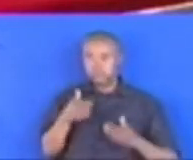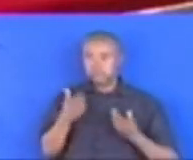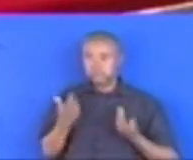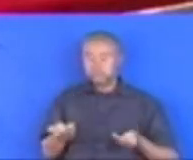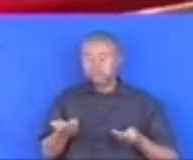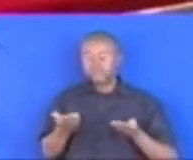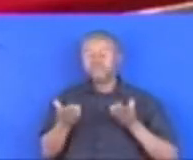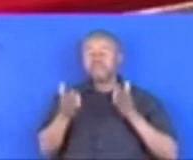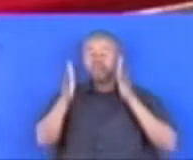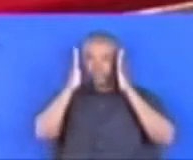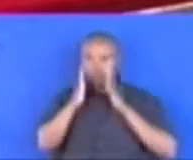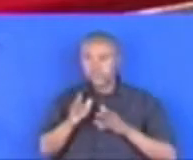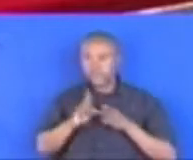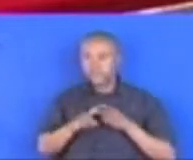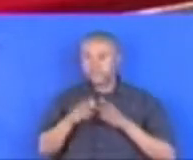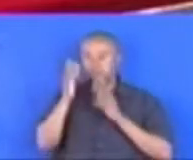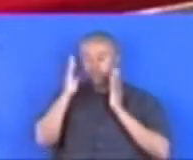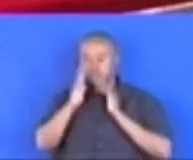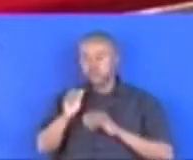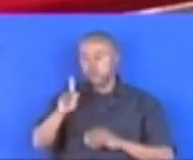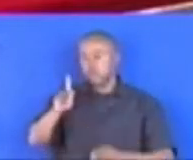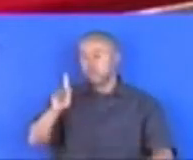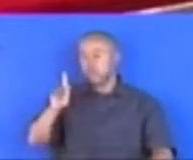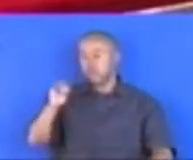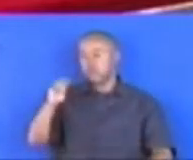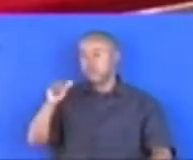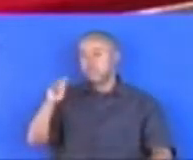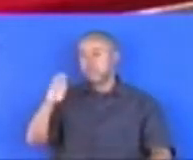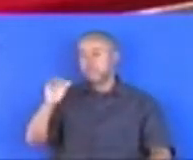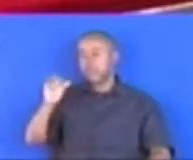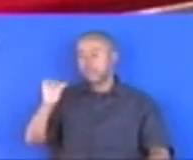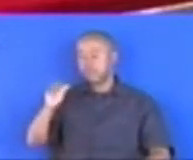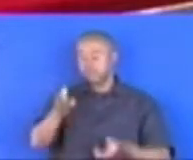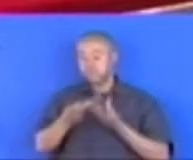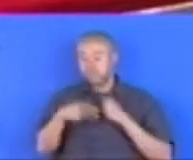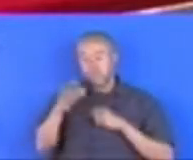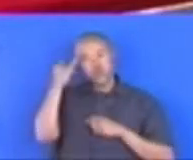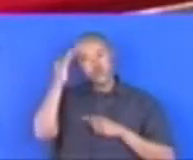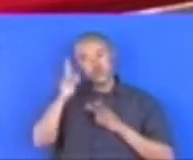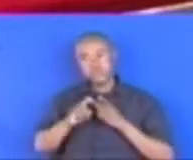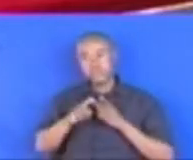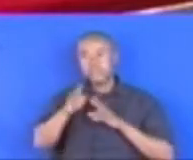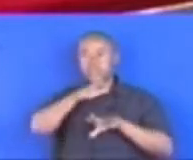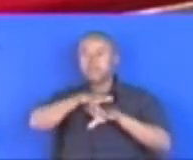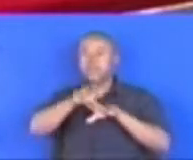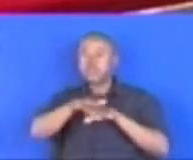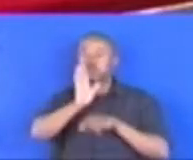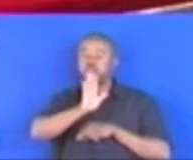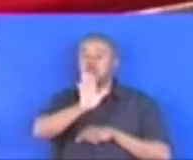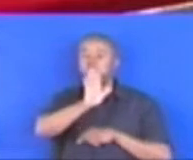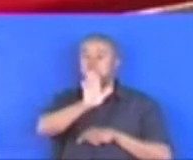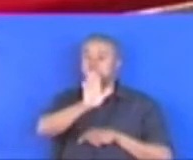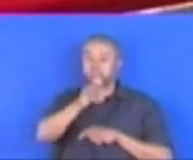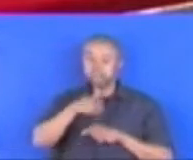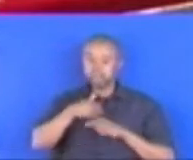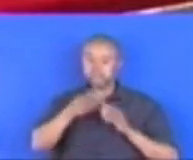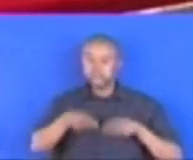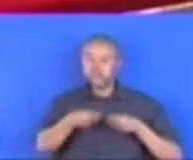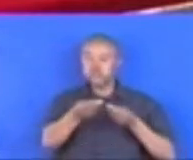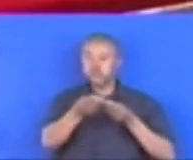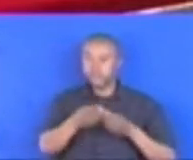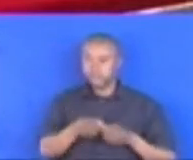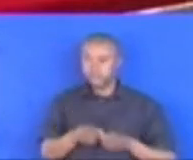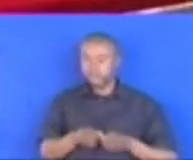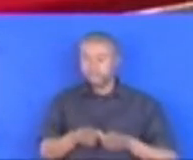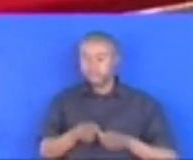Mheshimiwa Alois John Kamamba Mbunge kwa ushauri na maelezo na maelekezo yao waliyotoa wakati